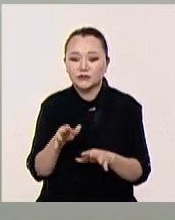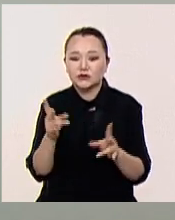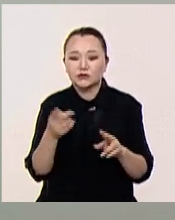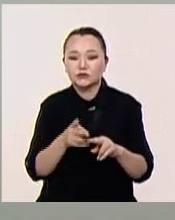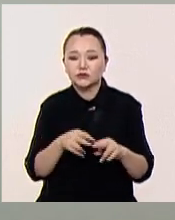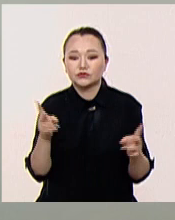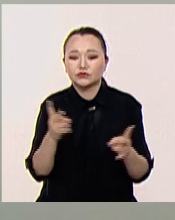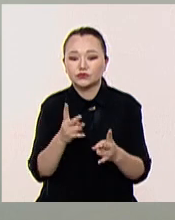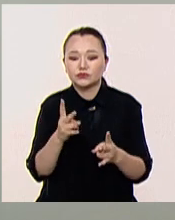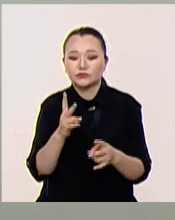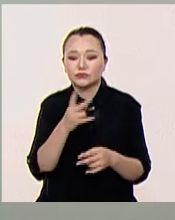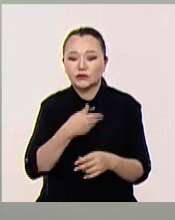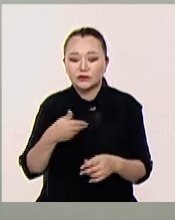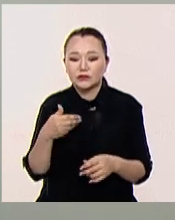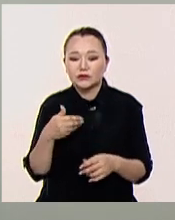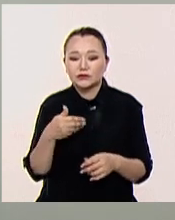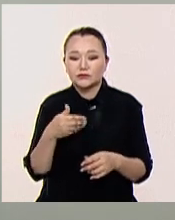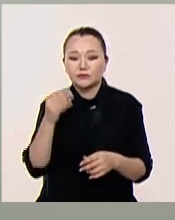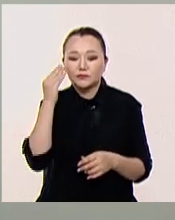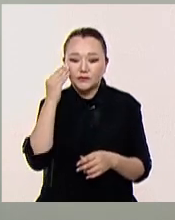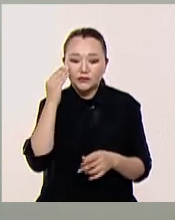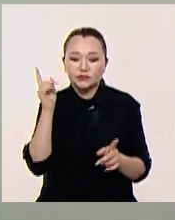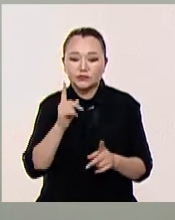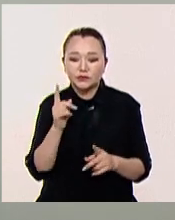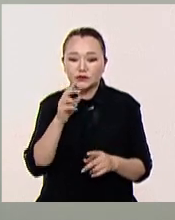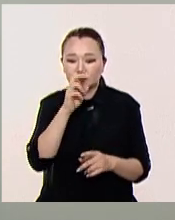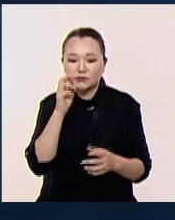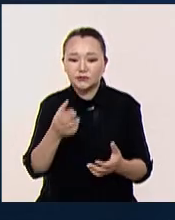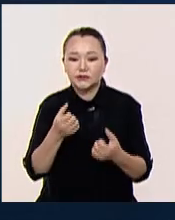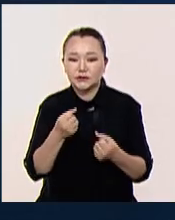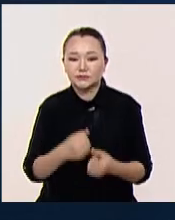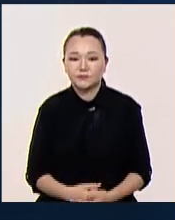необходимы, по нашему мнению, чтобы государство приняло.